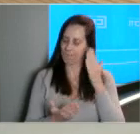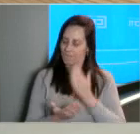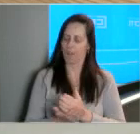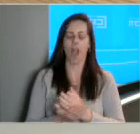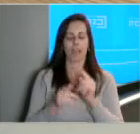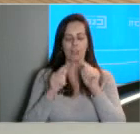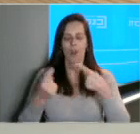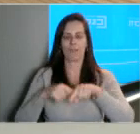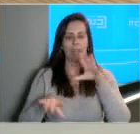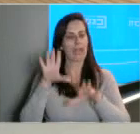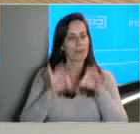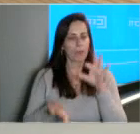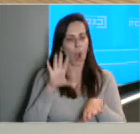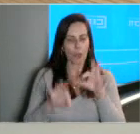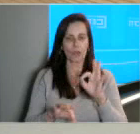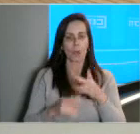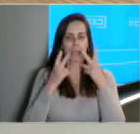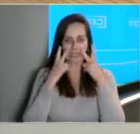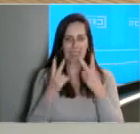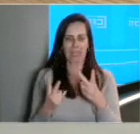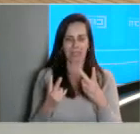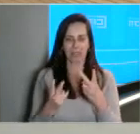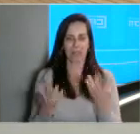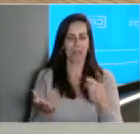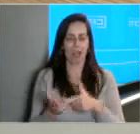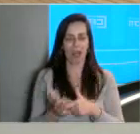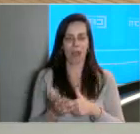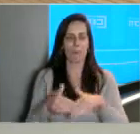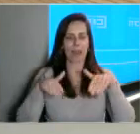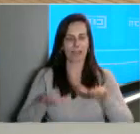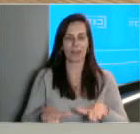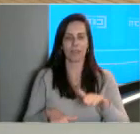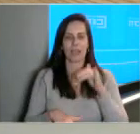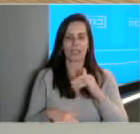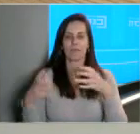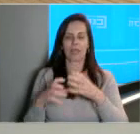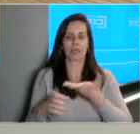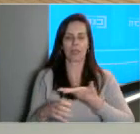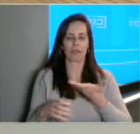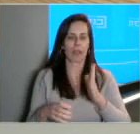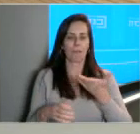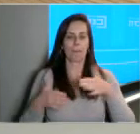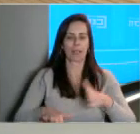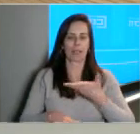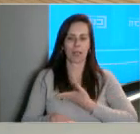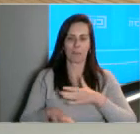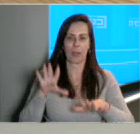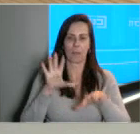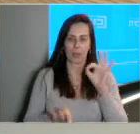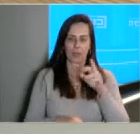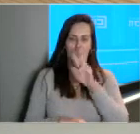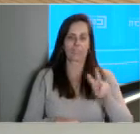זורמו לוועדת הבחירות המרכזית. בואו נסתכל על מפת המנדטים, איזה מפלגה קיבלה כמה מנדטים